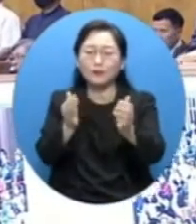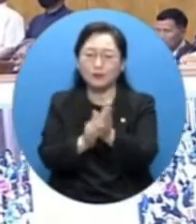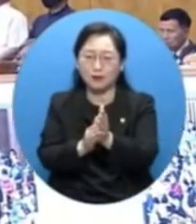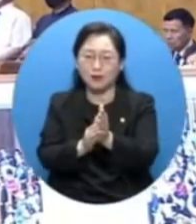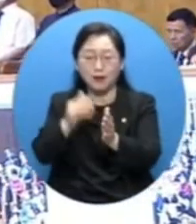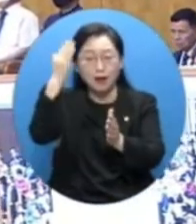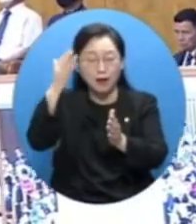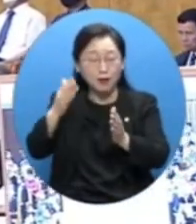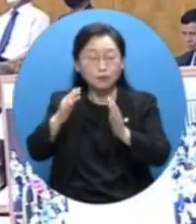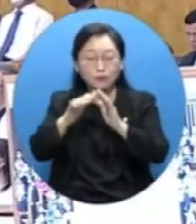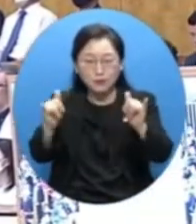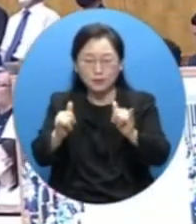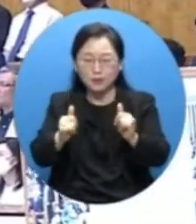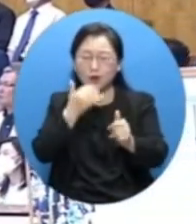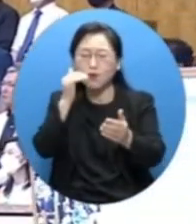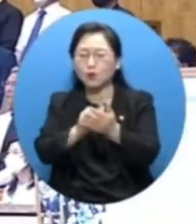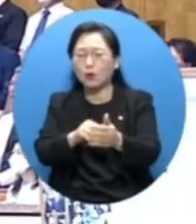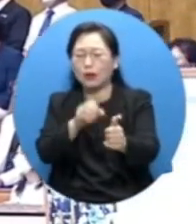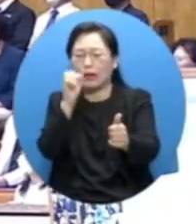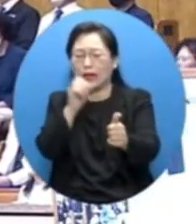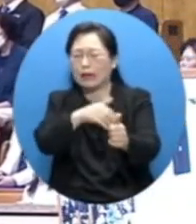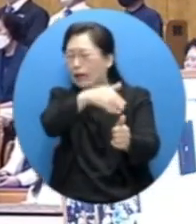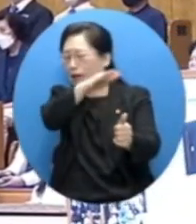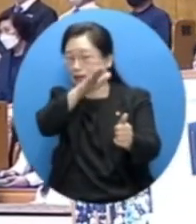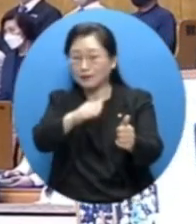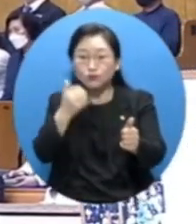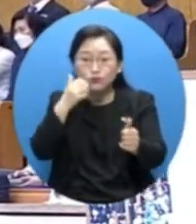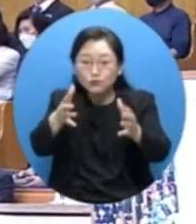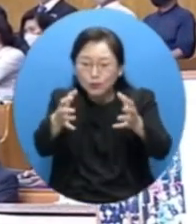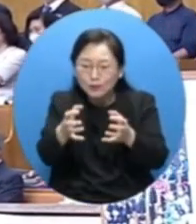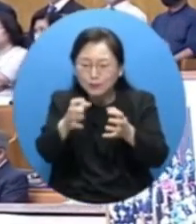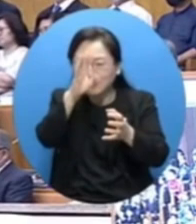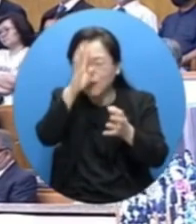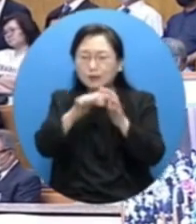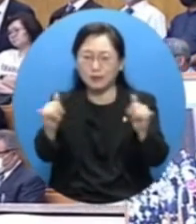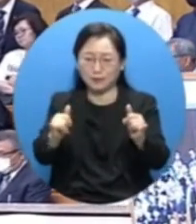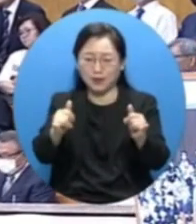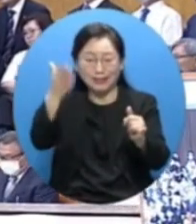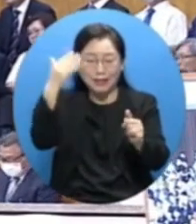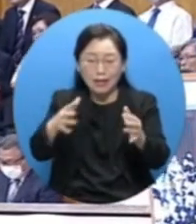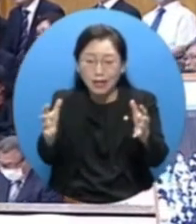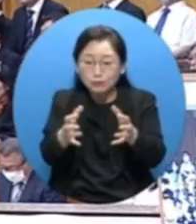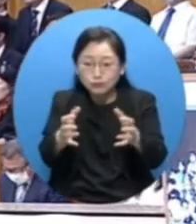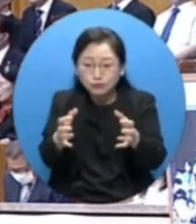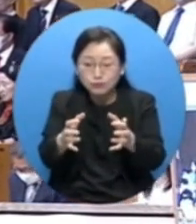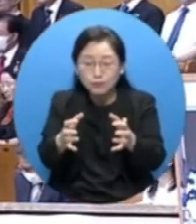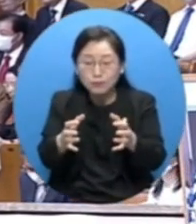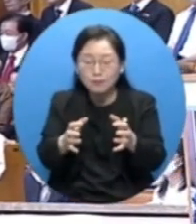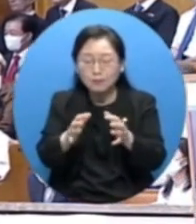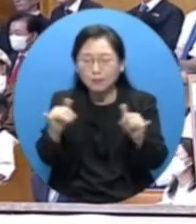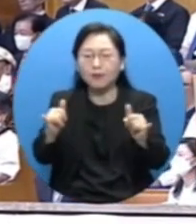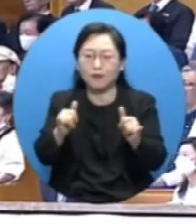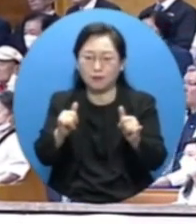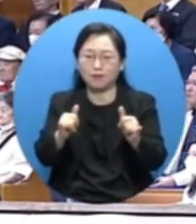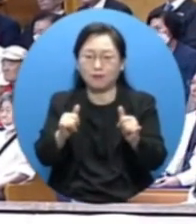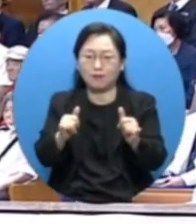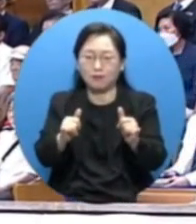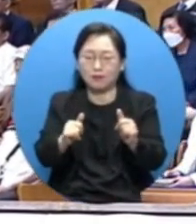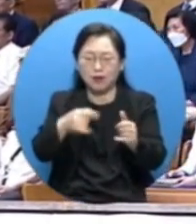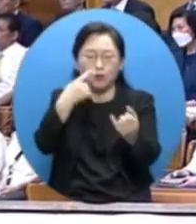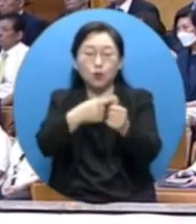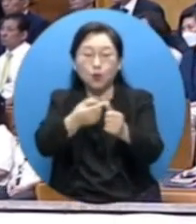조선 사람들이 돌을 던지며 피하다녔던 한센병 환자들, 옛날에 문둥병 환자라 그래갖고 욕을 하던 그 사람들을